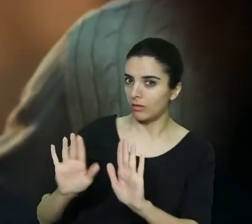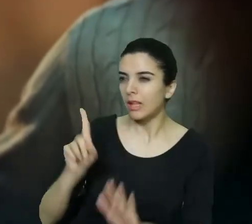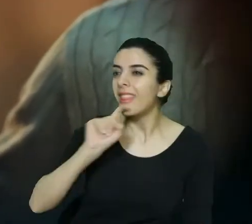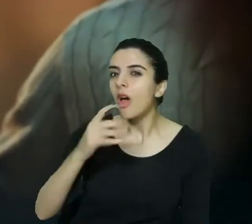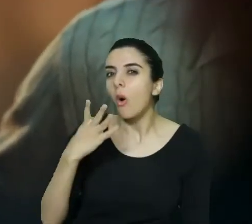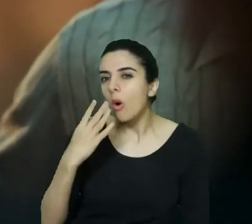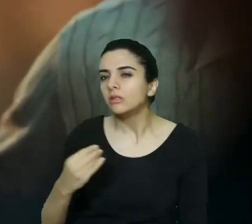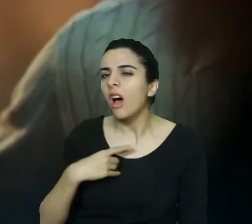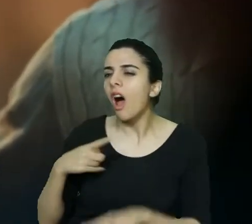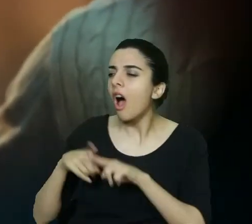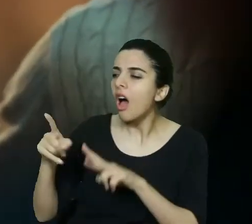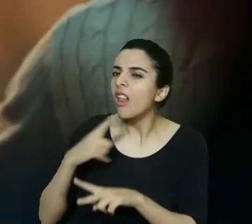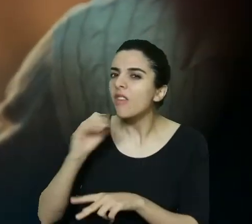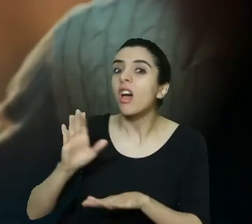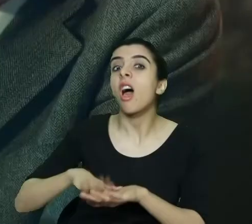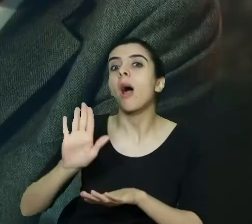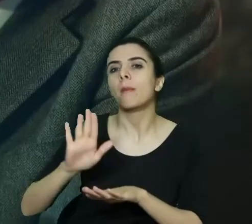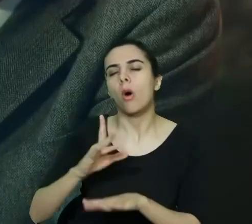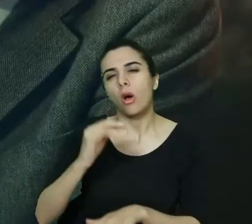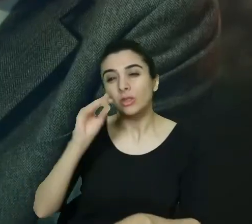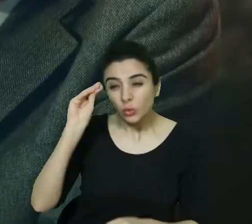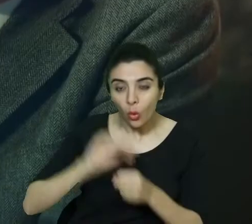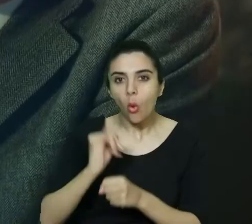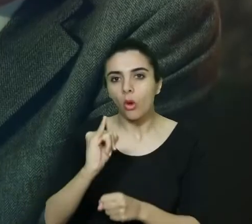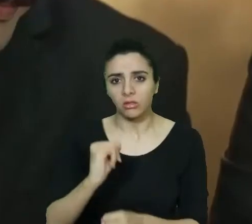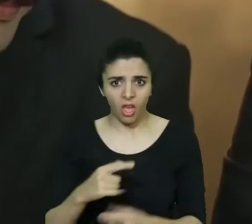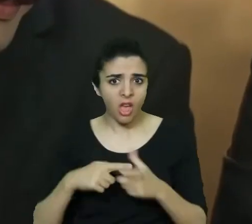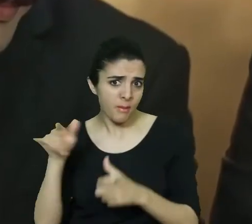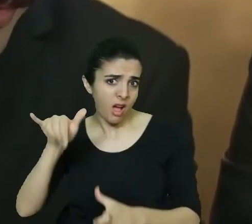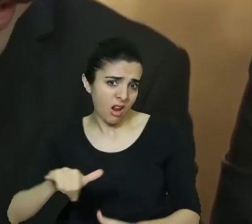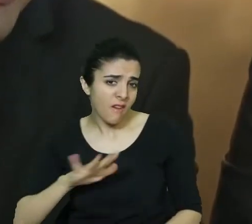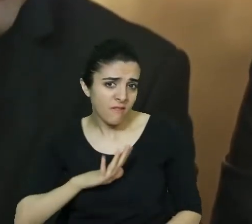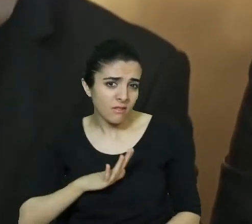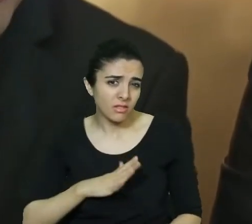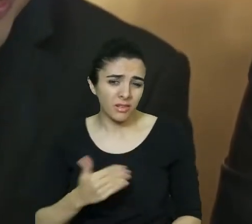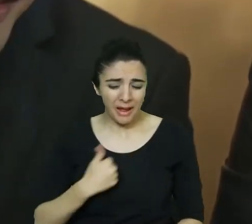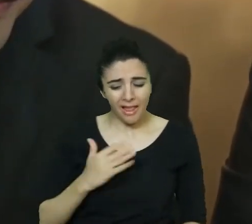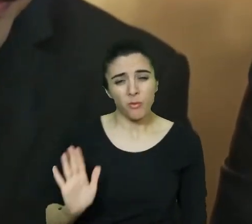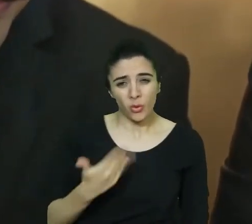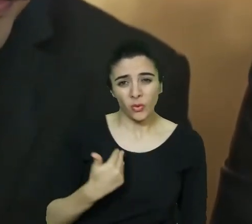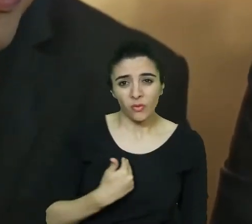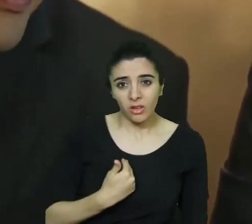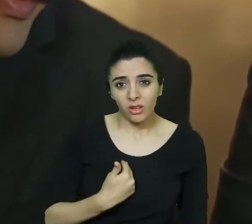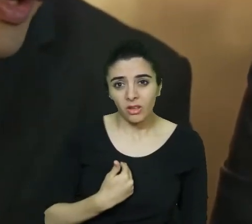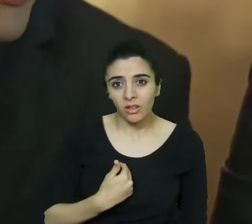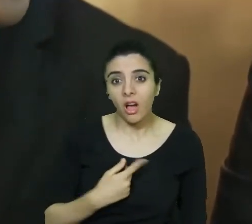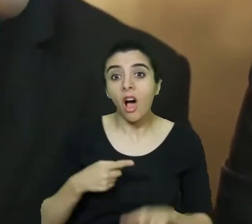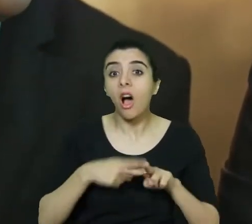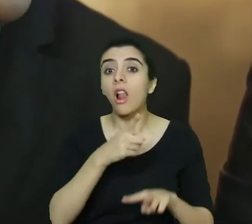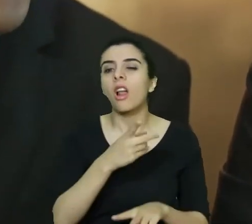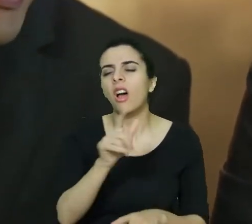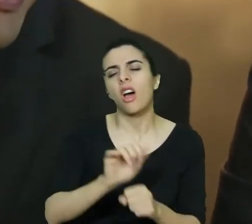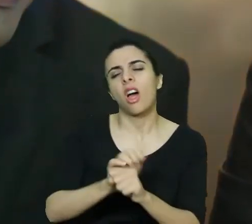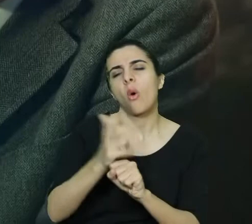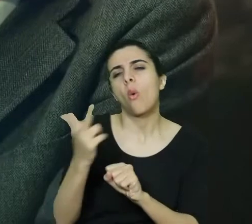yerinde olsam Alaaddin'e hiç bulaşmam. Sonun kötü olur ha. Erdem haklı. Yani beni boş ver de. Alaaddin seni